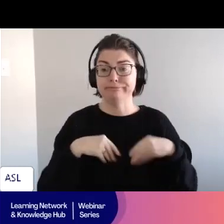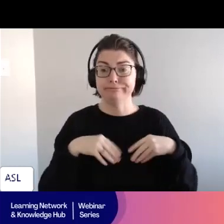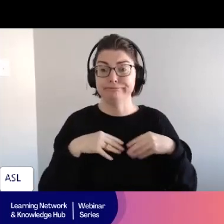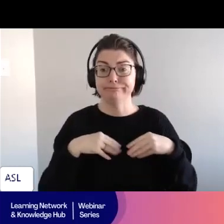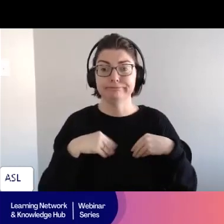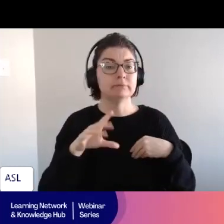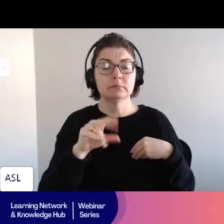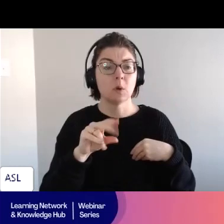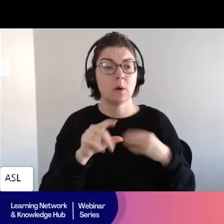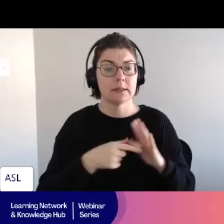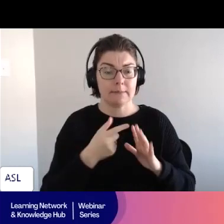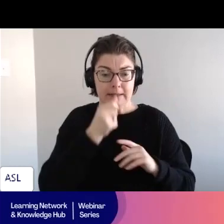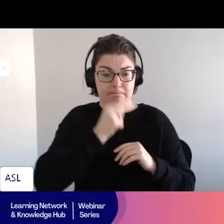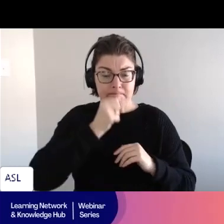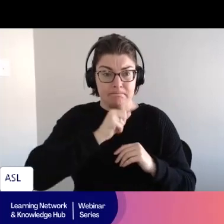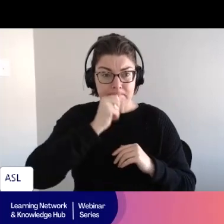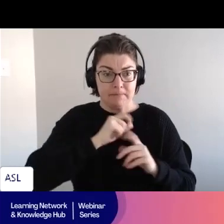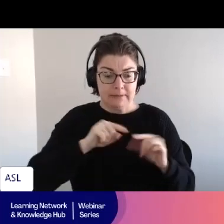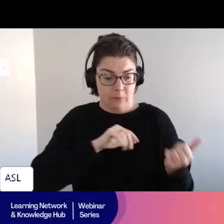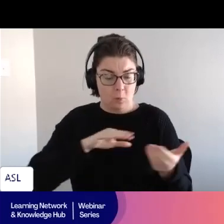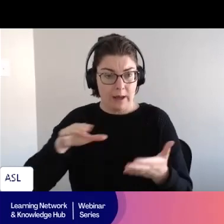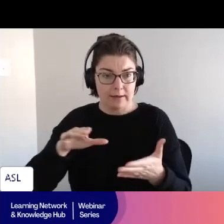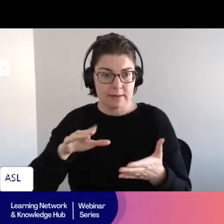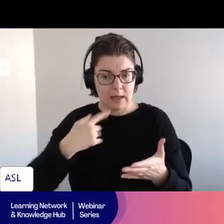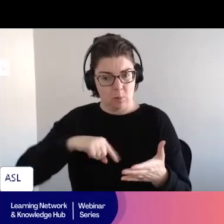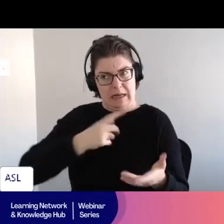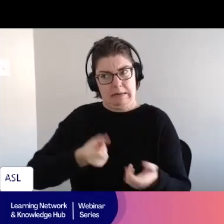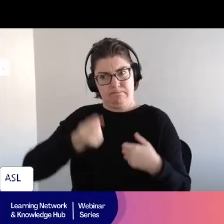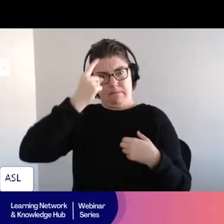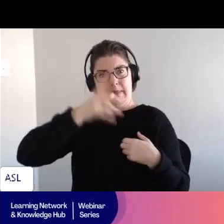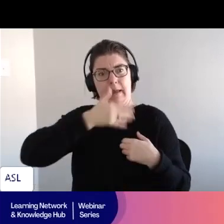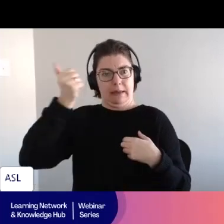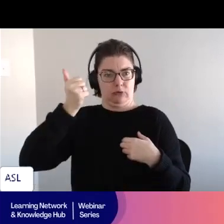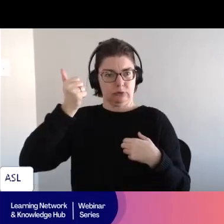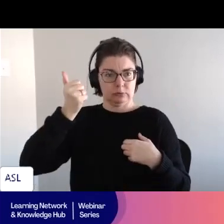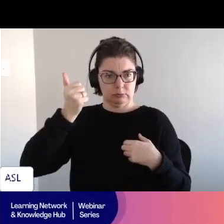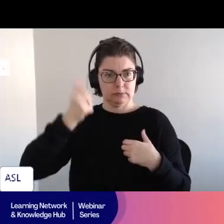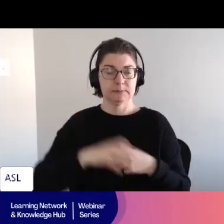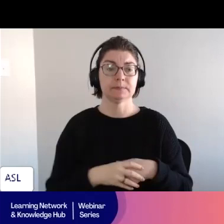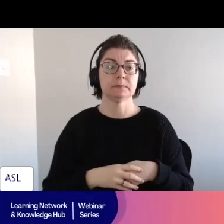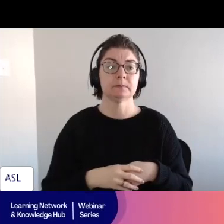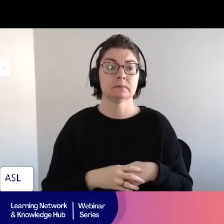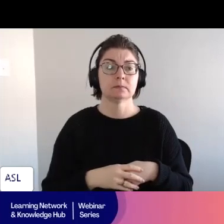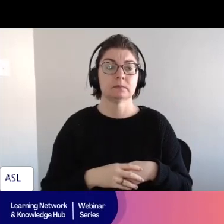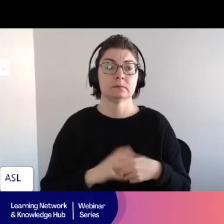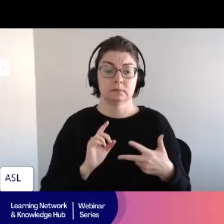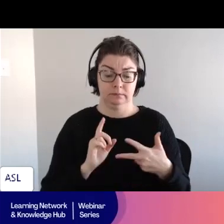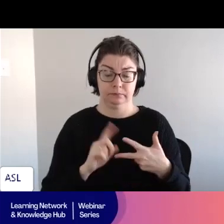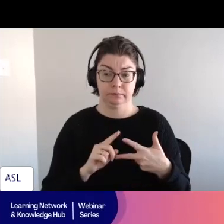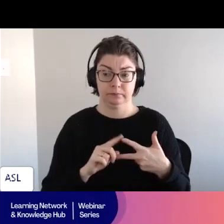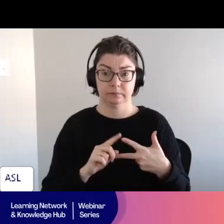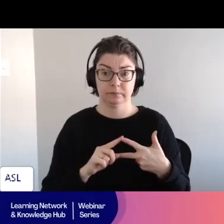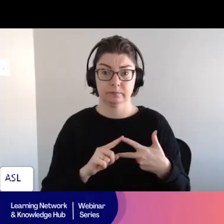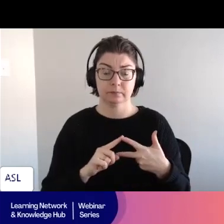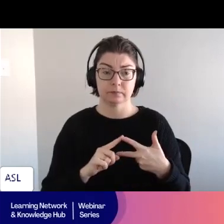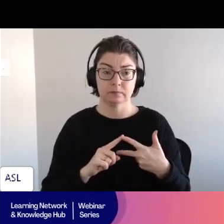pas des victimes passives souvent elles essaient s'adapter de diverses façons et il faut essayer de mieux les comprendre les